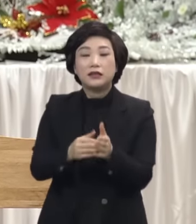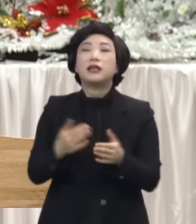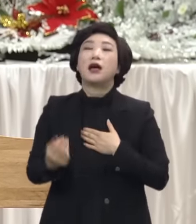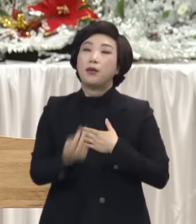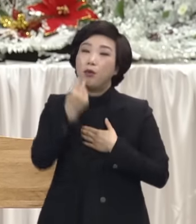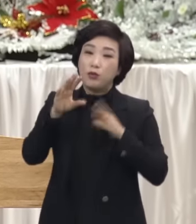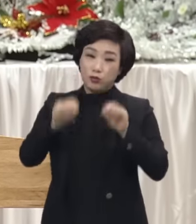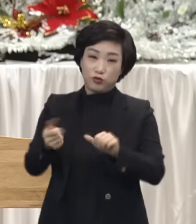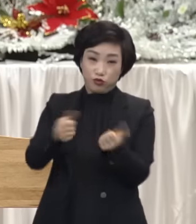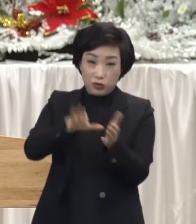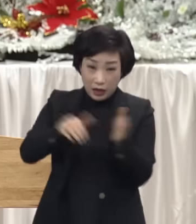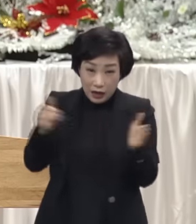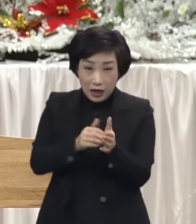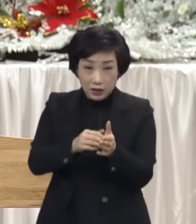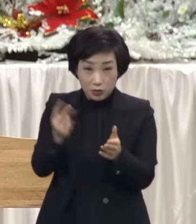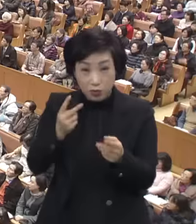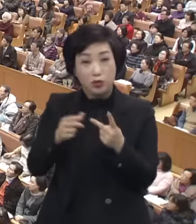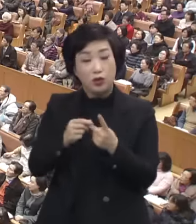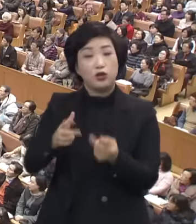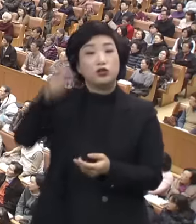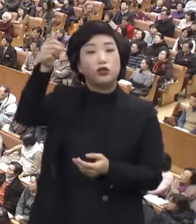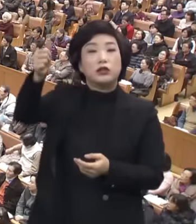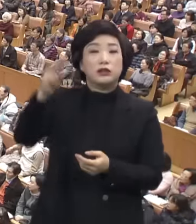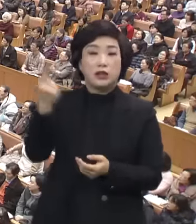다시 강림하실 때까지.